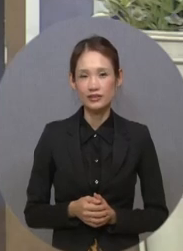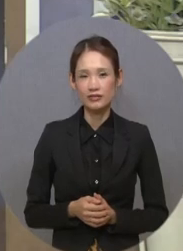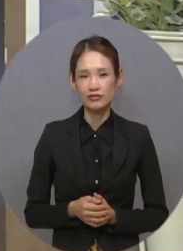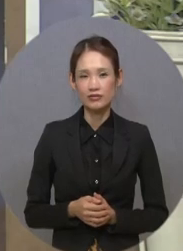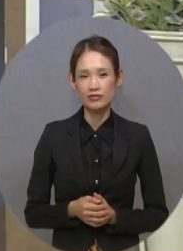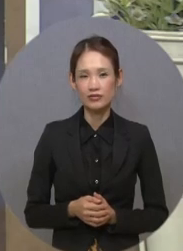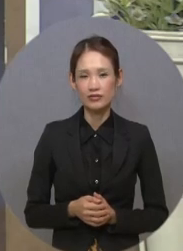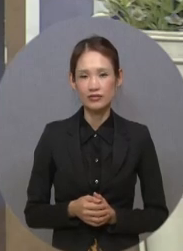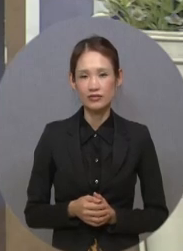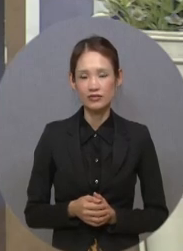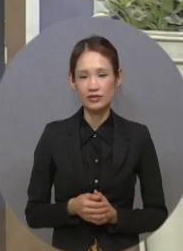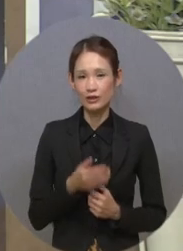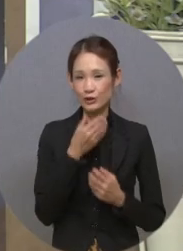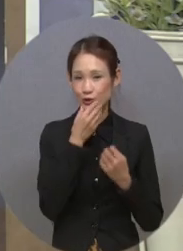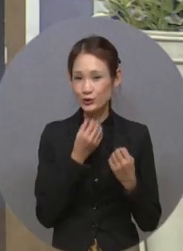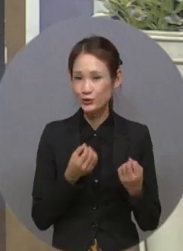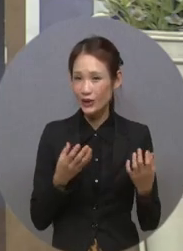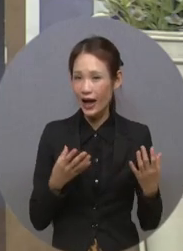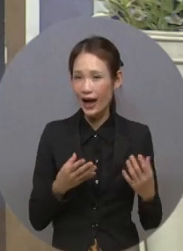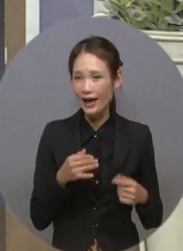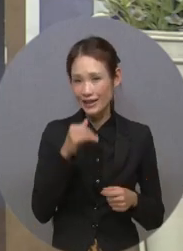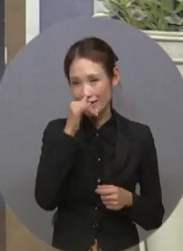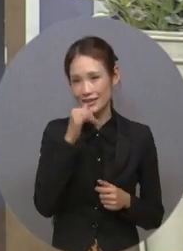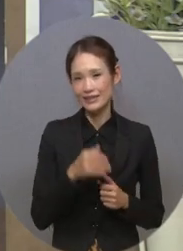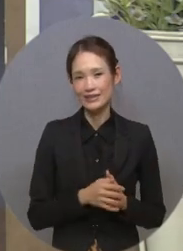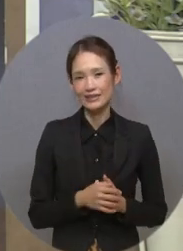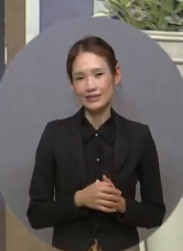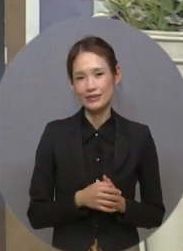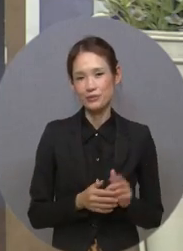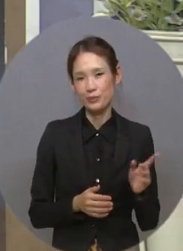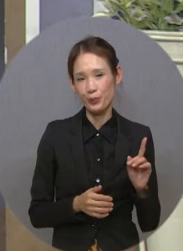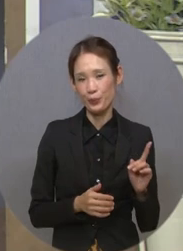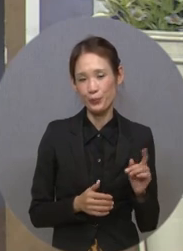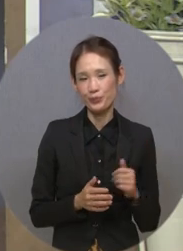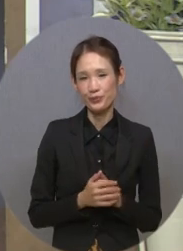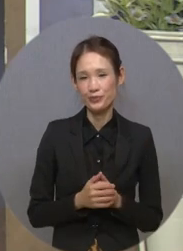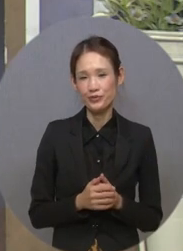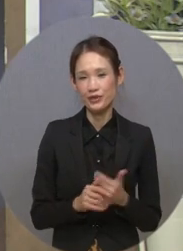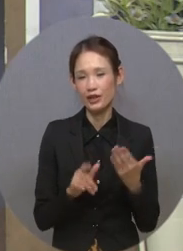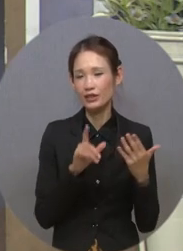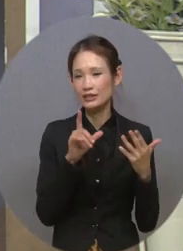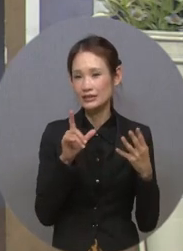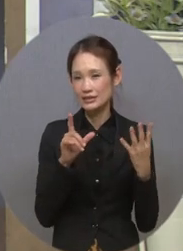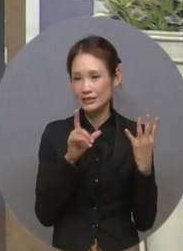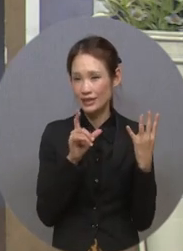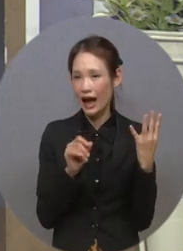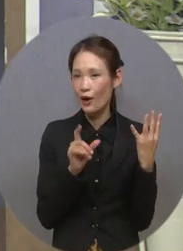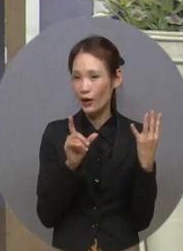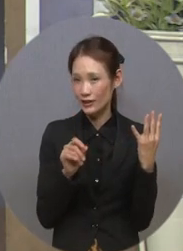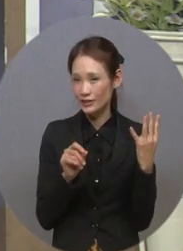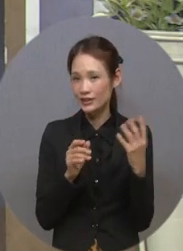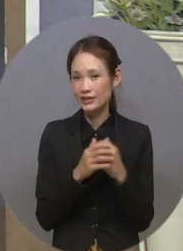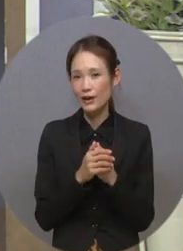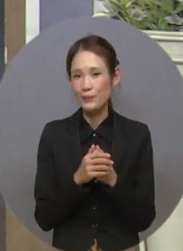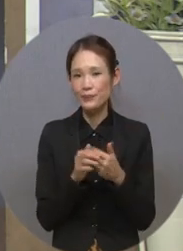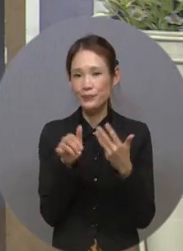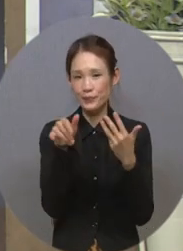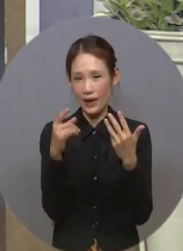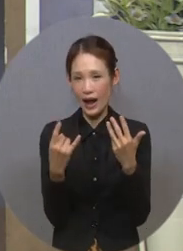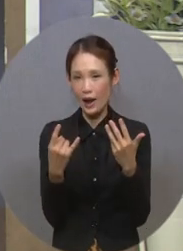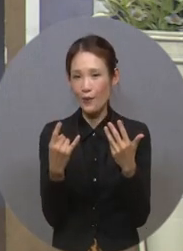보니까 굉장히 축하할 일들이 있더라고요. 의원님께서 지난 4월에 열린 제8회 네,